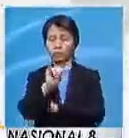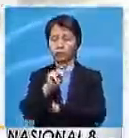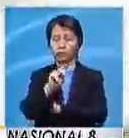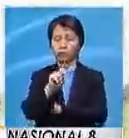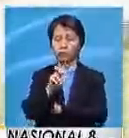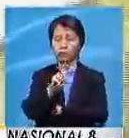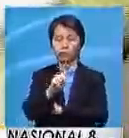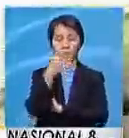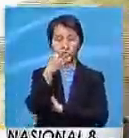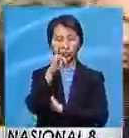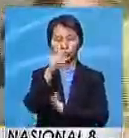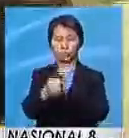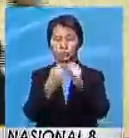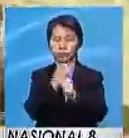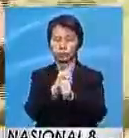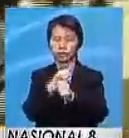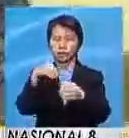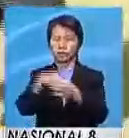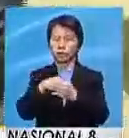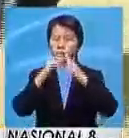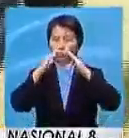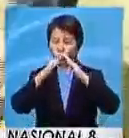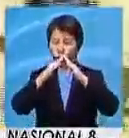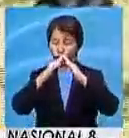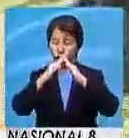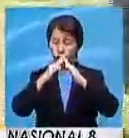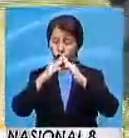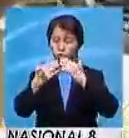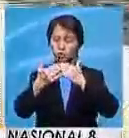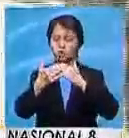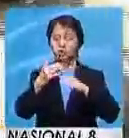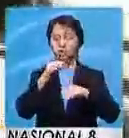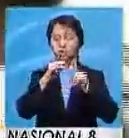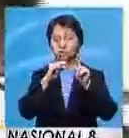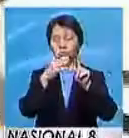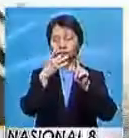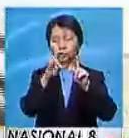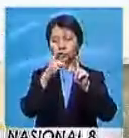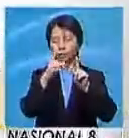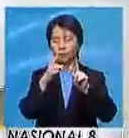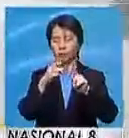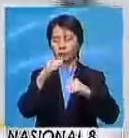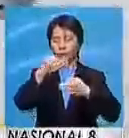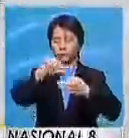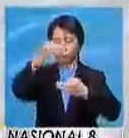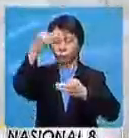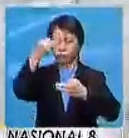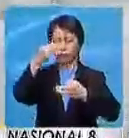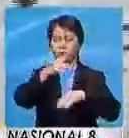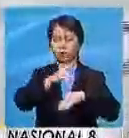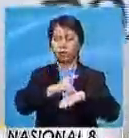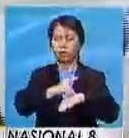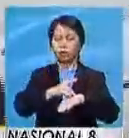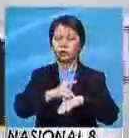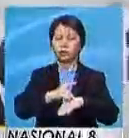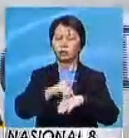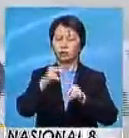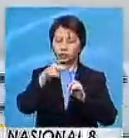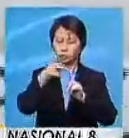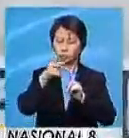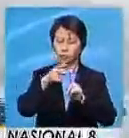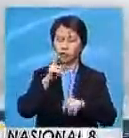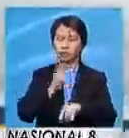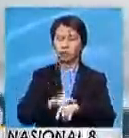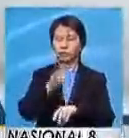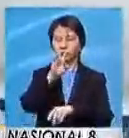Mawardi, 17 tahun, di dalam sebuah rumah pangsa Blok 5-118, Flat Bandar Baru Perda, Teluk Kumbar, antara